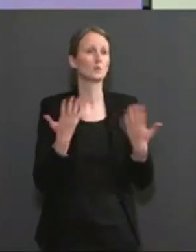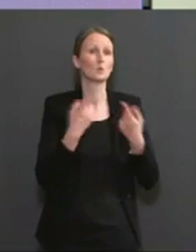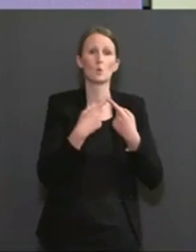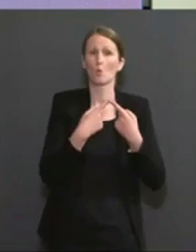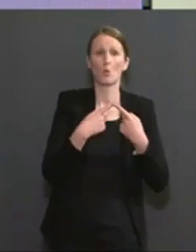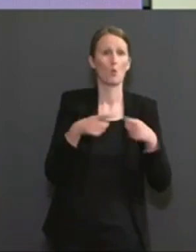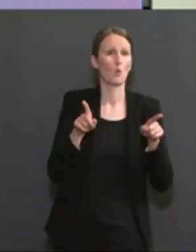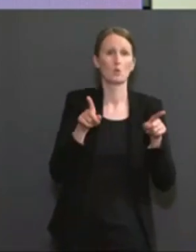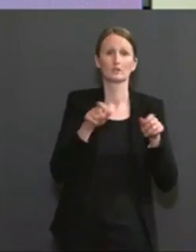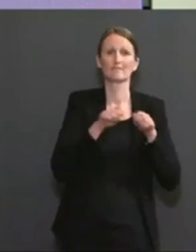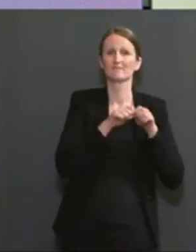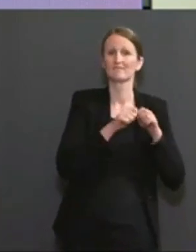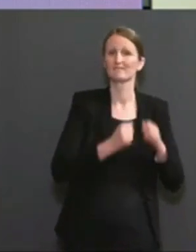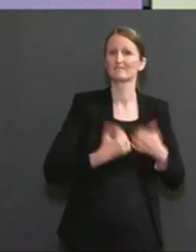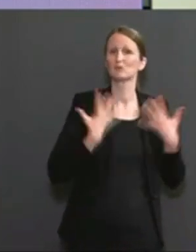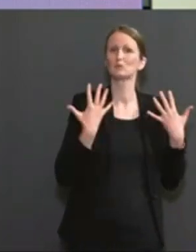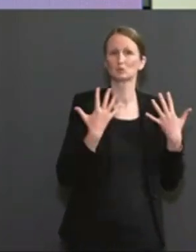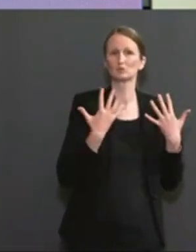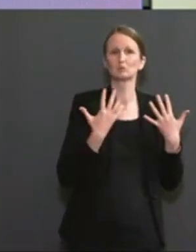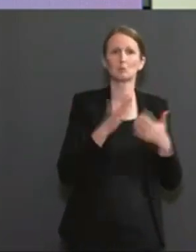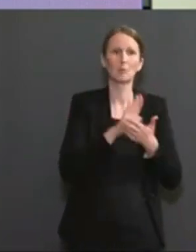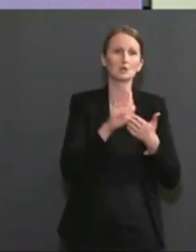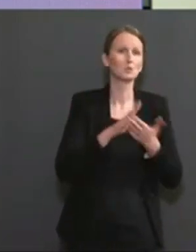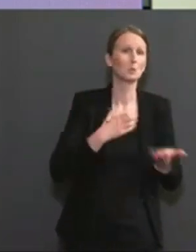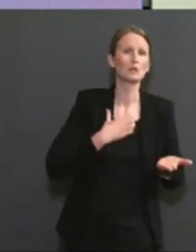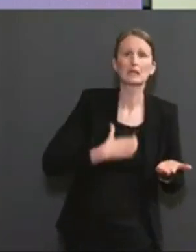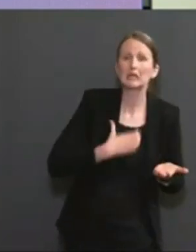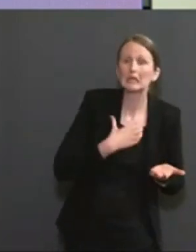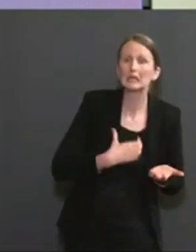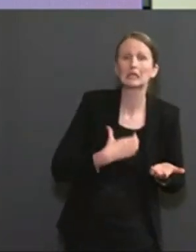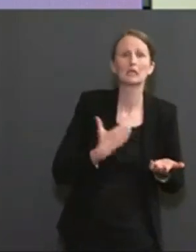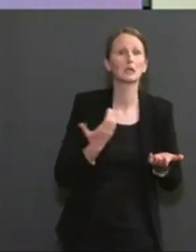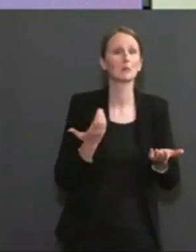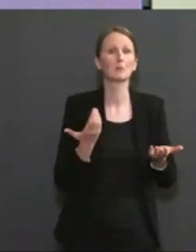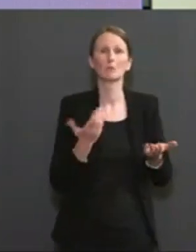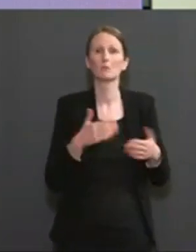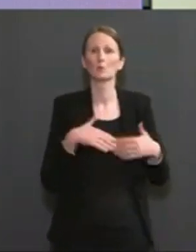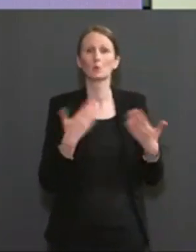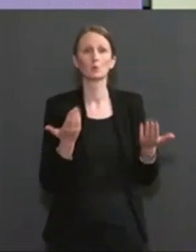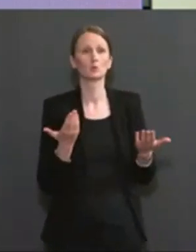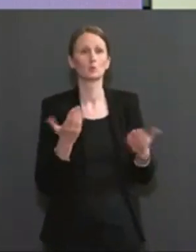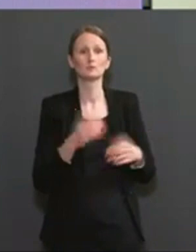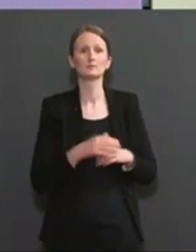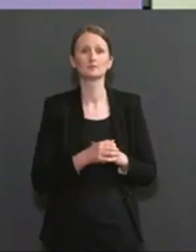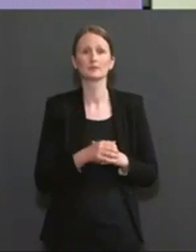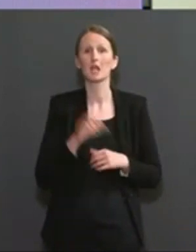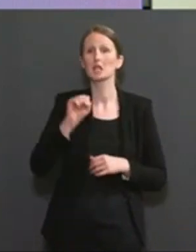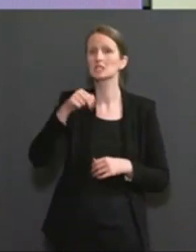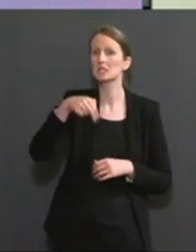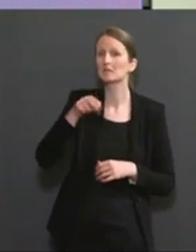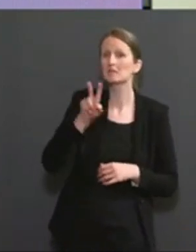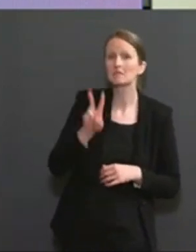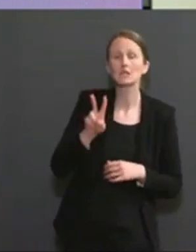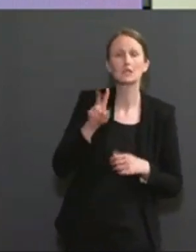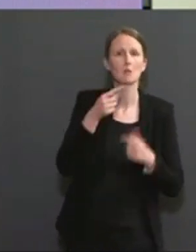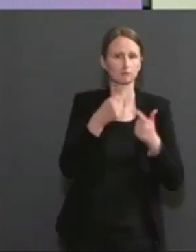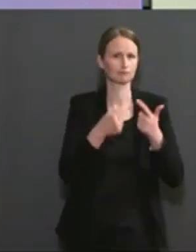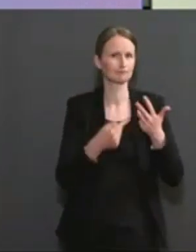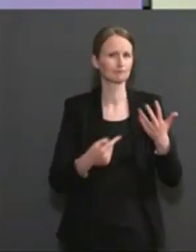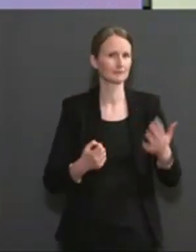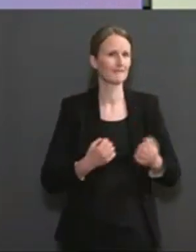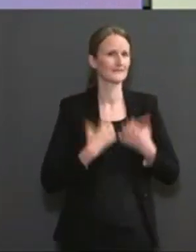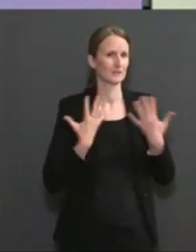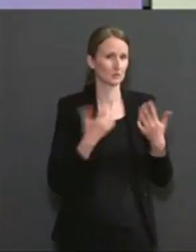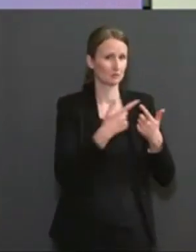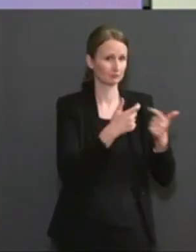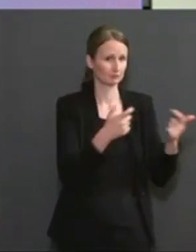virales respiratoires comme la grippe par exemple ou le RSV. Donc ceci n'est pas une particularité unique liée